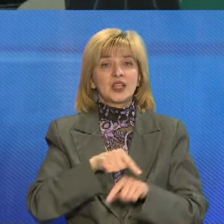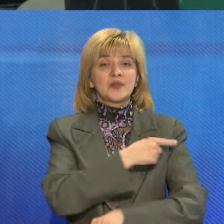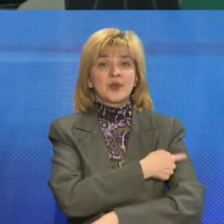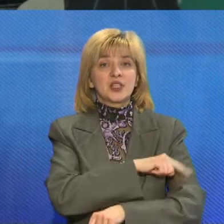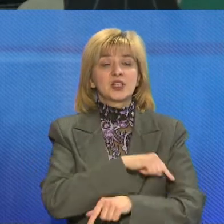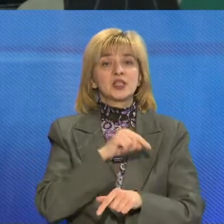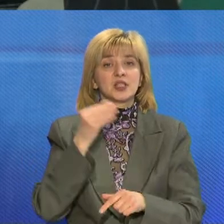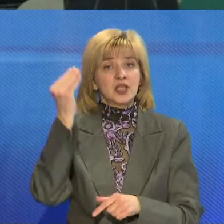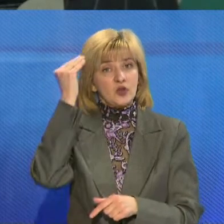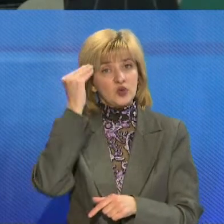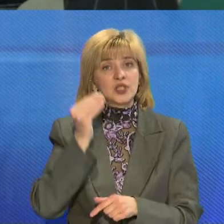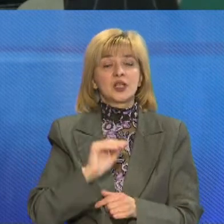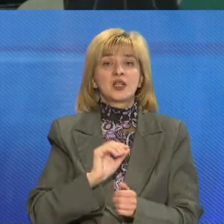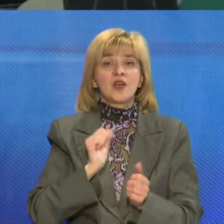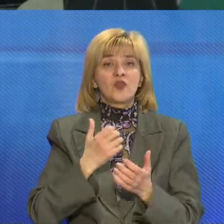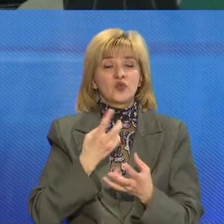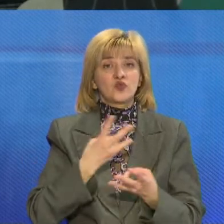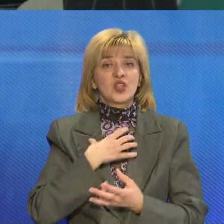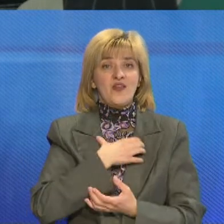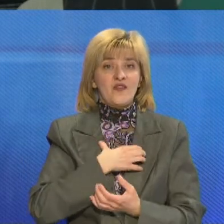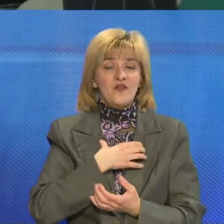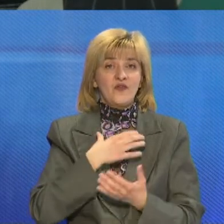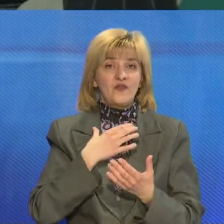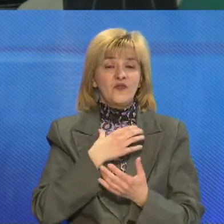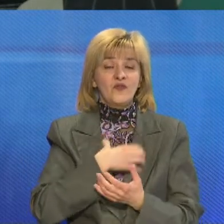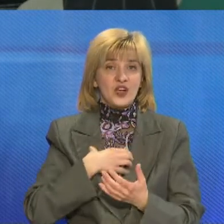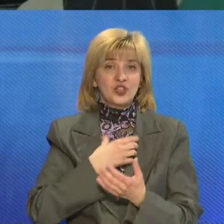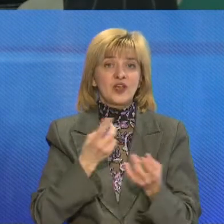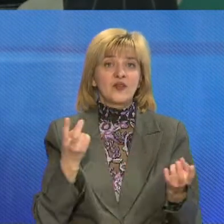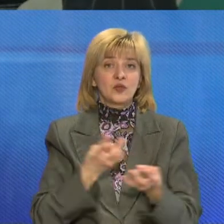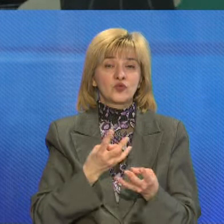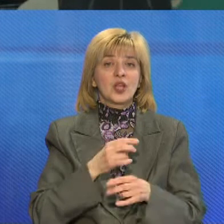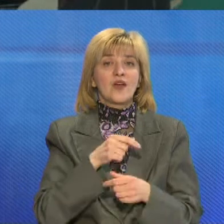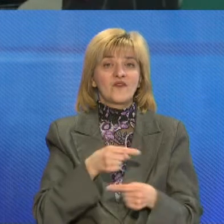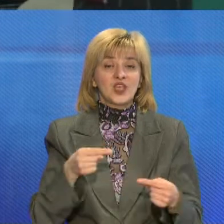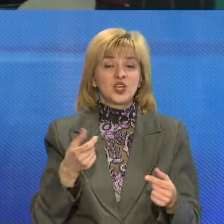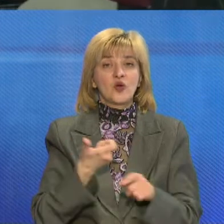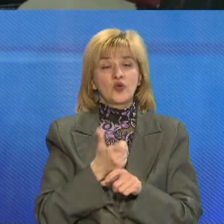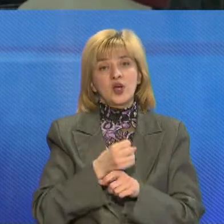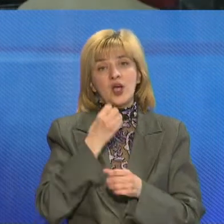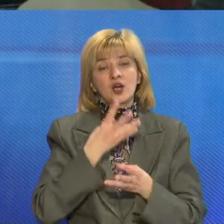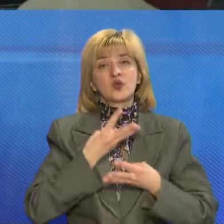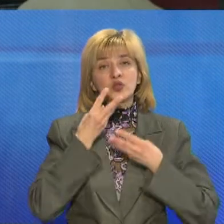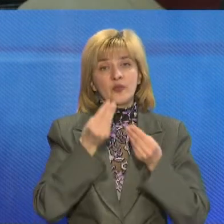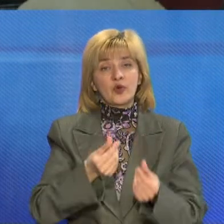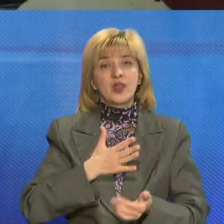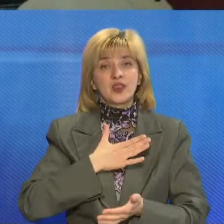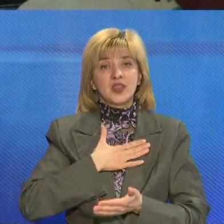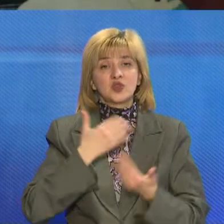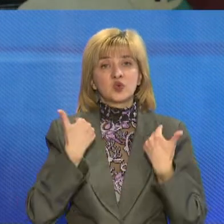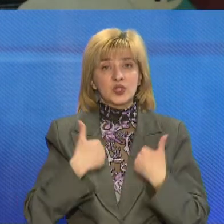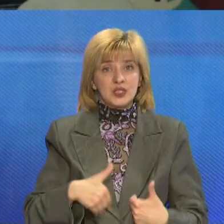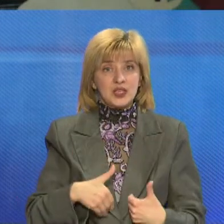очень нужная вещь, профилактика пролежней, ну и вообще очень хорошо стимулирует нашу